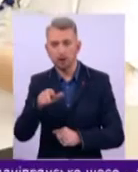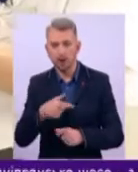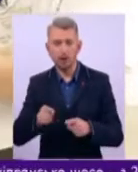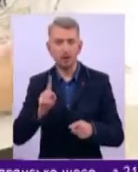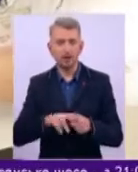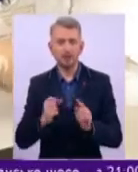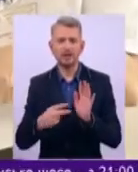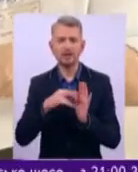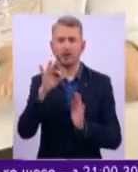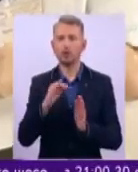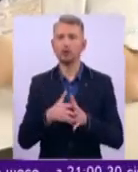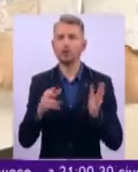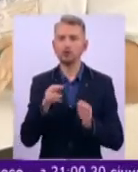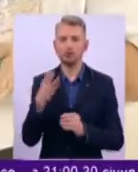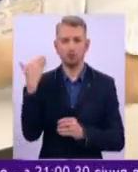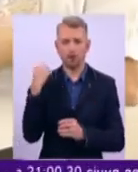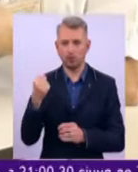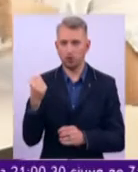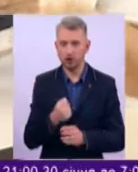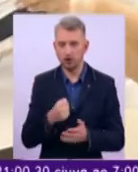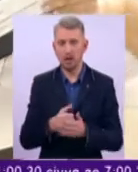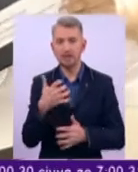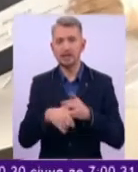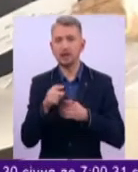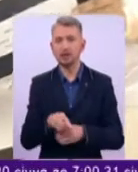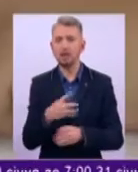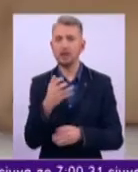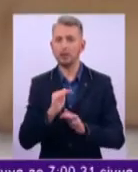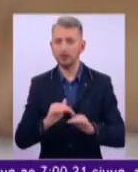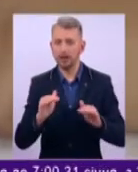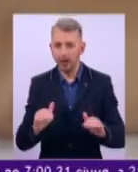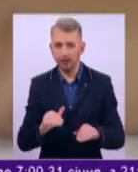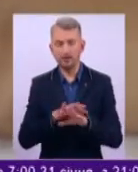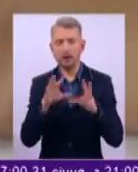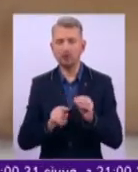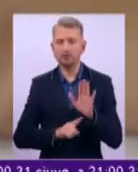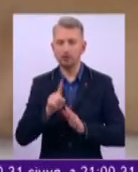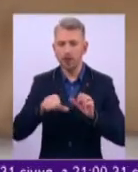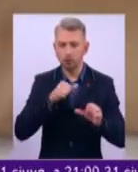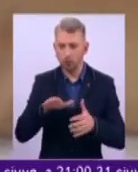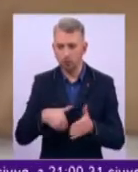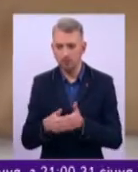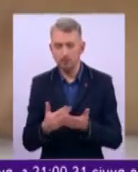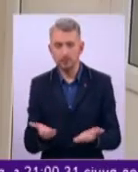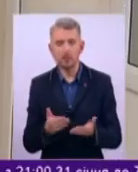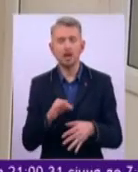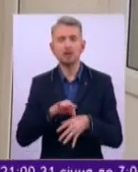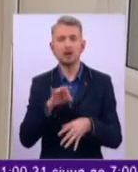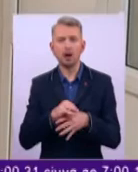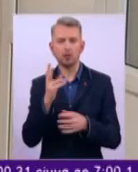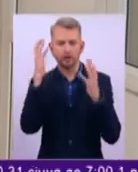на 7% більше, ніж попереднього тижня. Серед них 500 дітей. А загалом з початку року діагноз кір встановили у